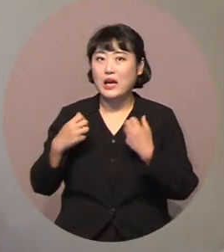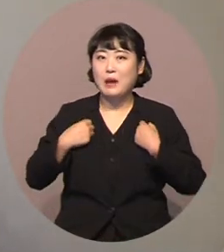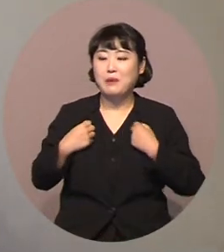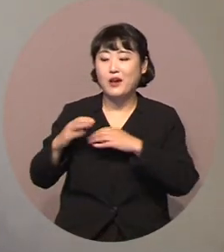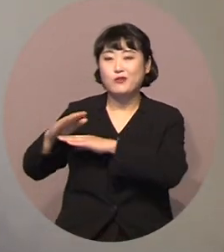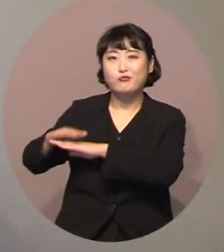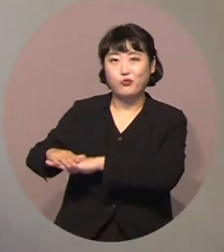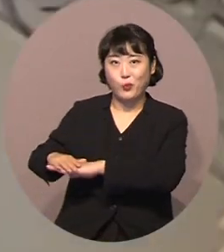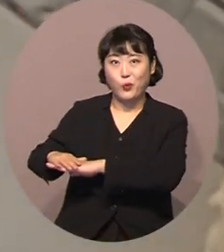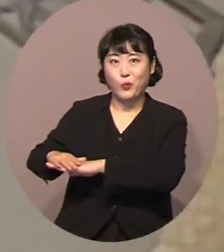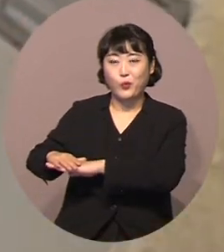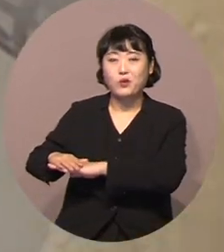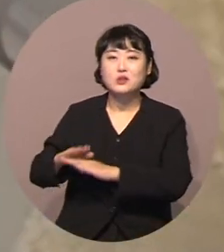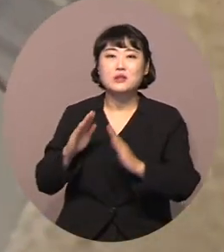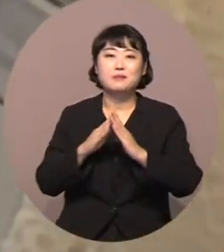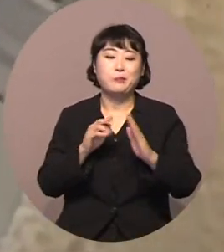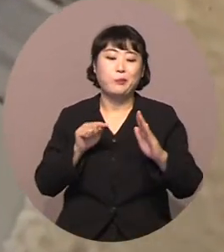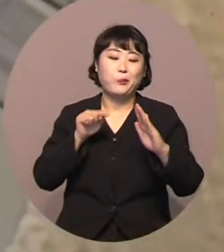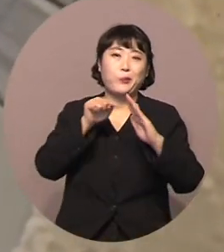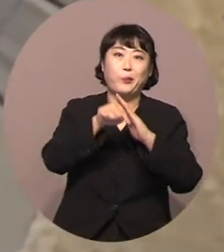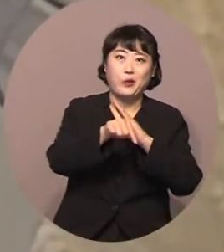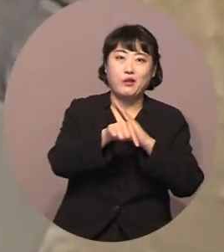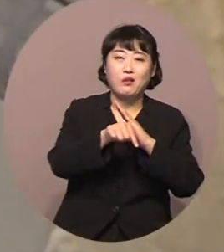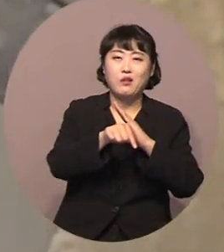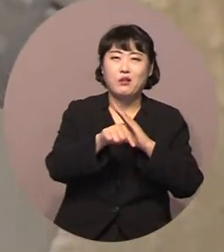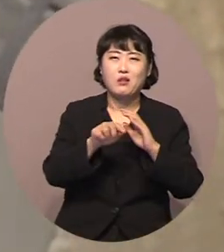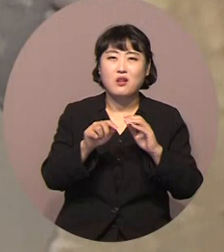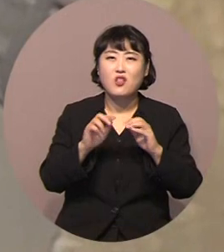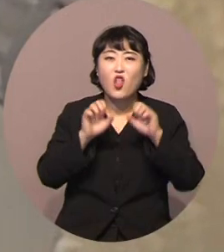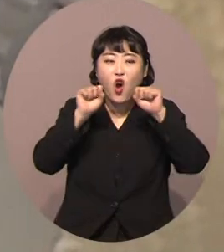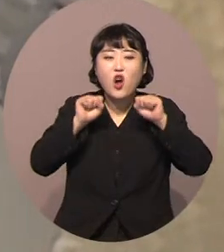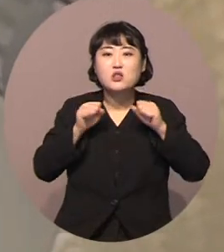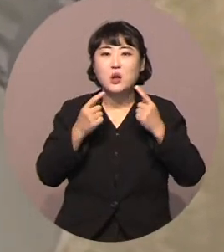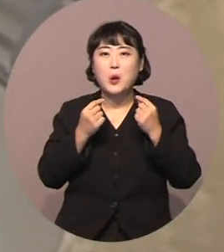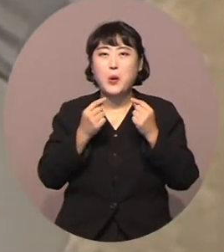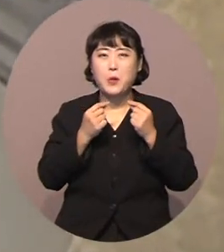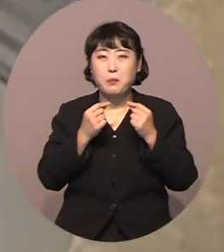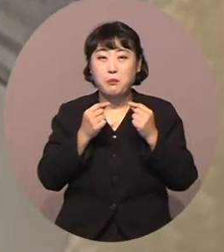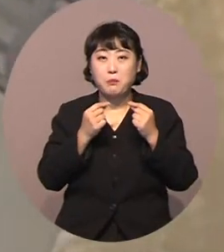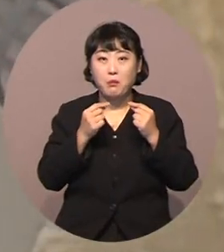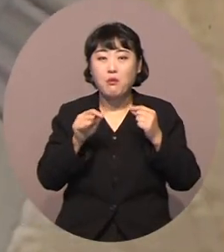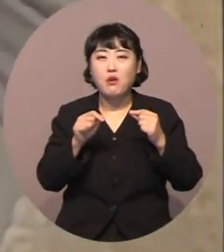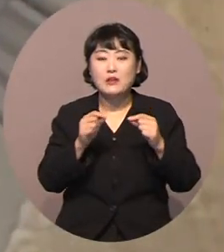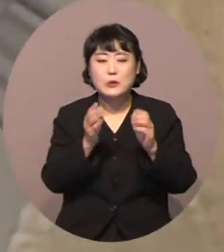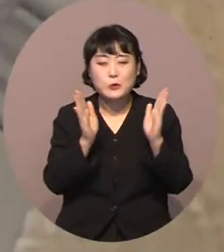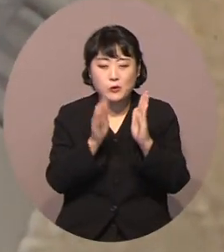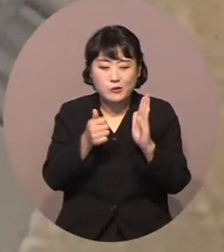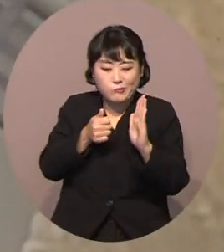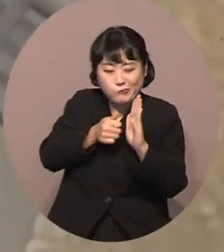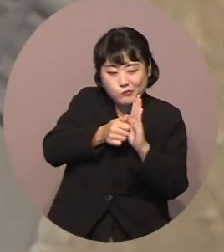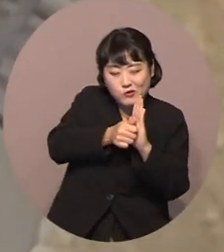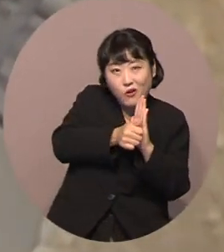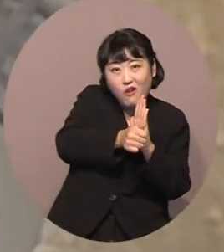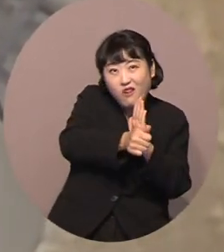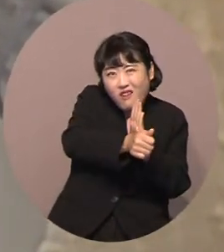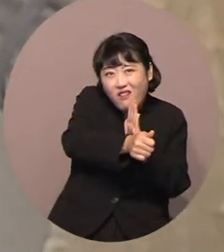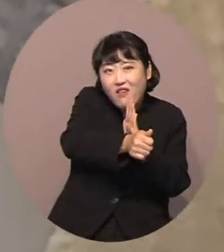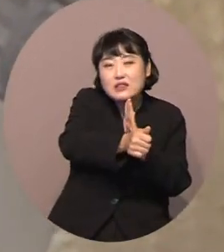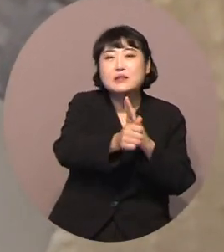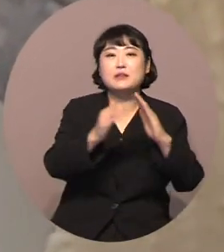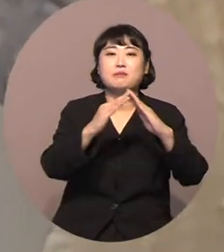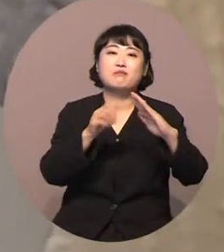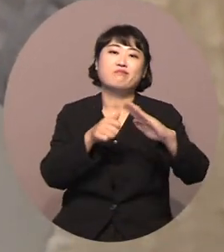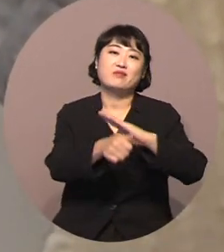벗어놓고 집 안으로 들어갑니다 턱걸이를 하듯 방법용 창살을 붙잡고 작은 틈 사이로 다리와 상체